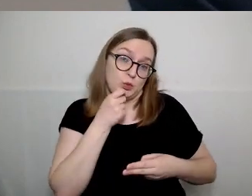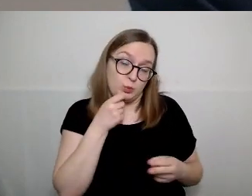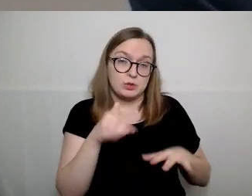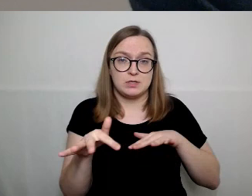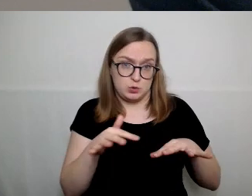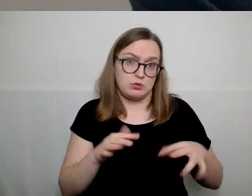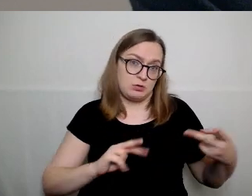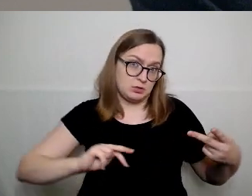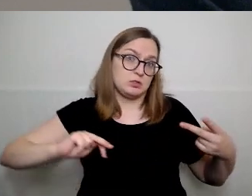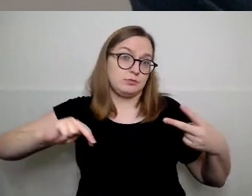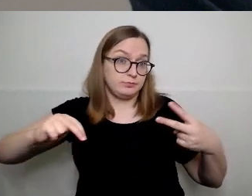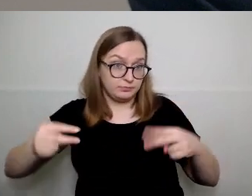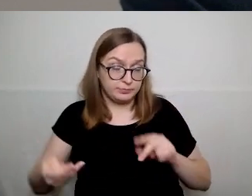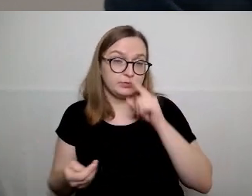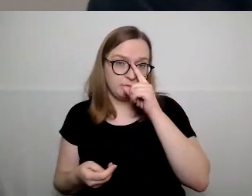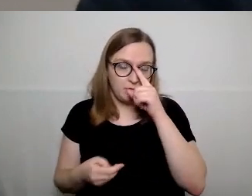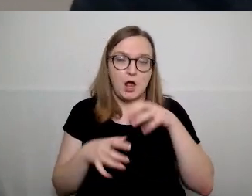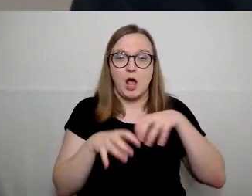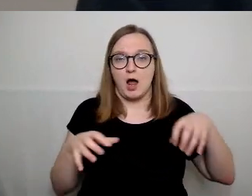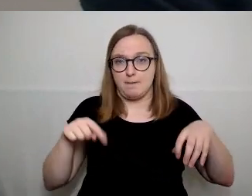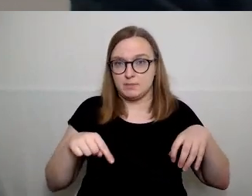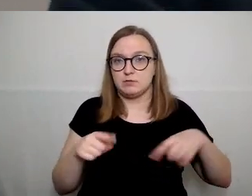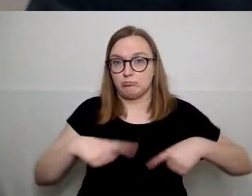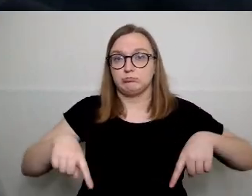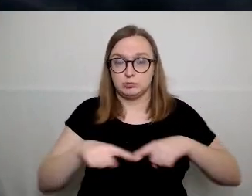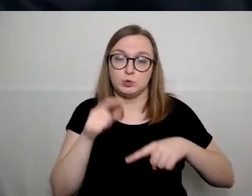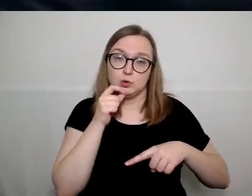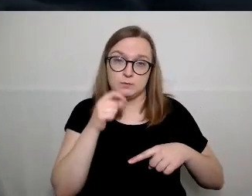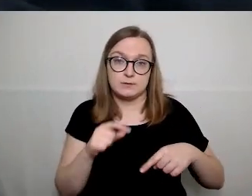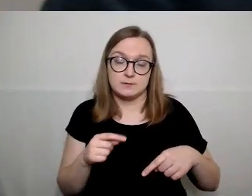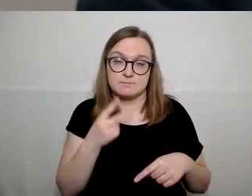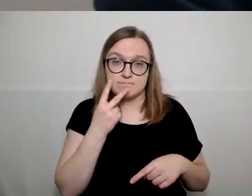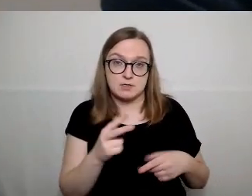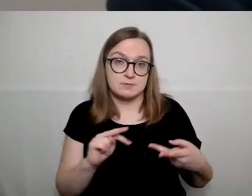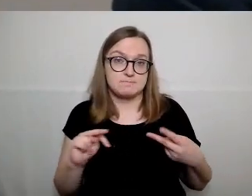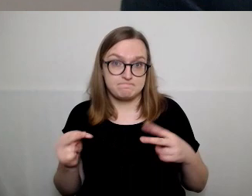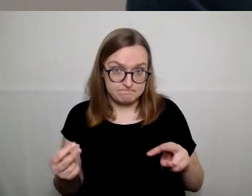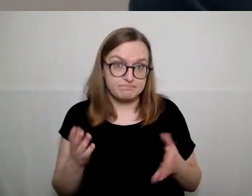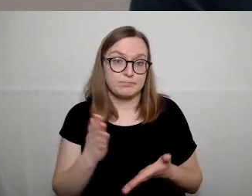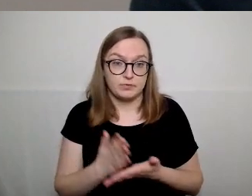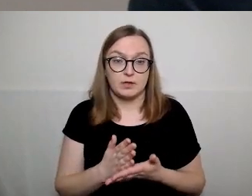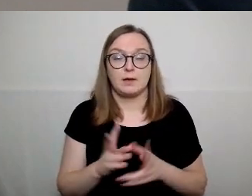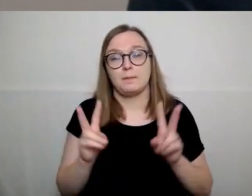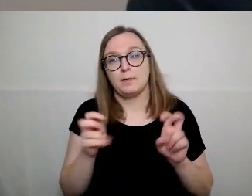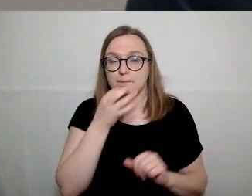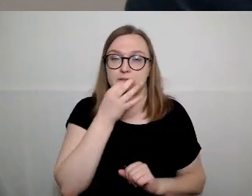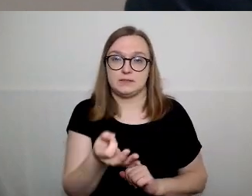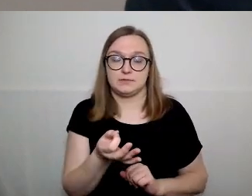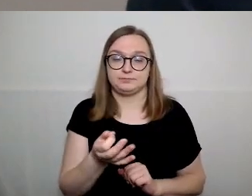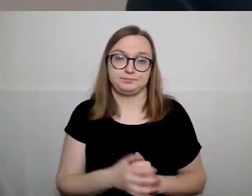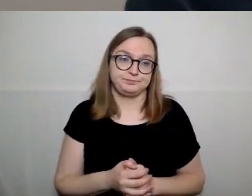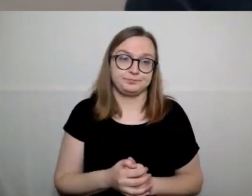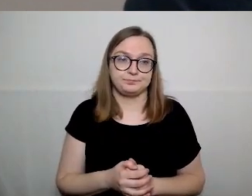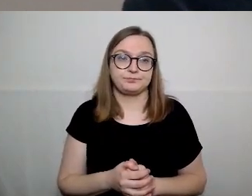mūsų administravimo sritį tam tikrų sričių, tam tikrų, sakykim, tų, nu, kaip čia pasakyti,